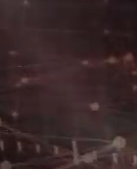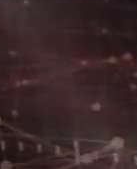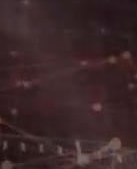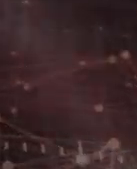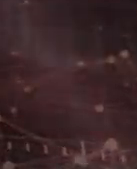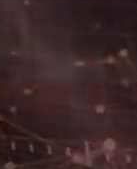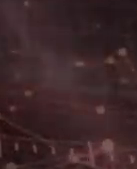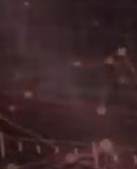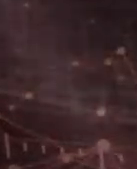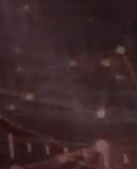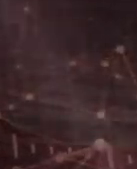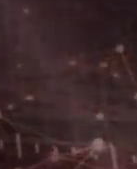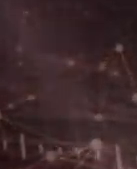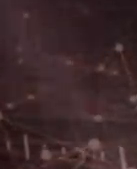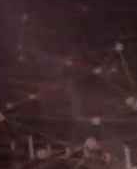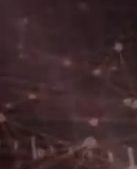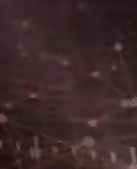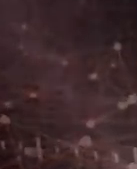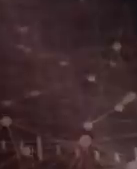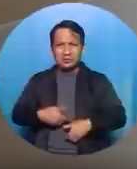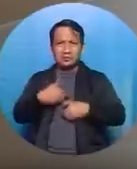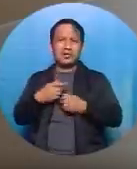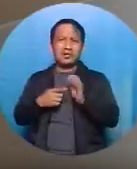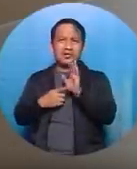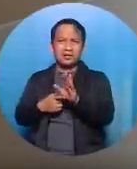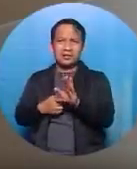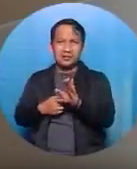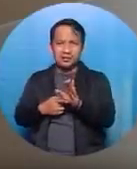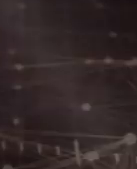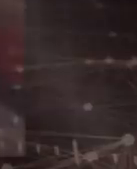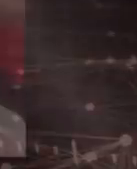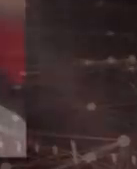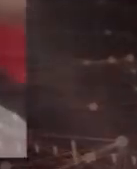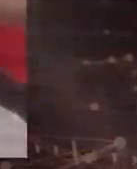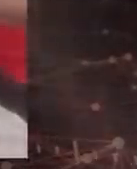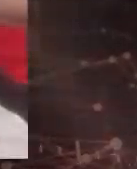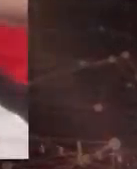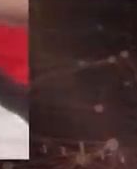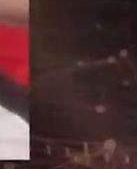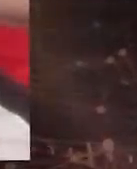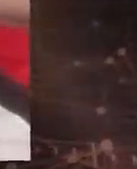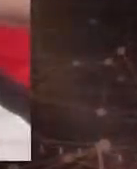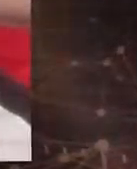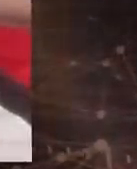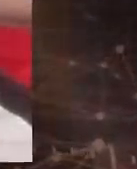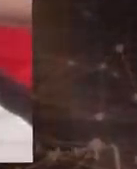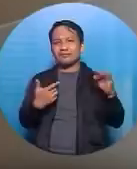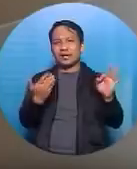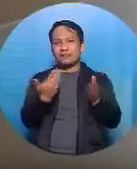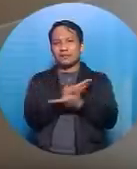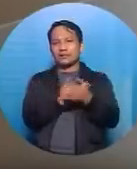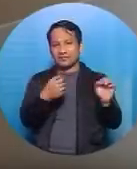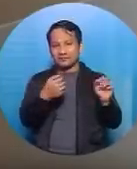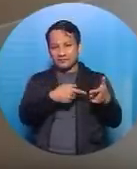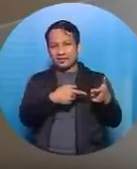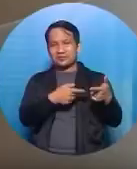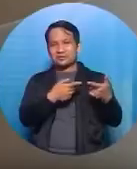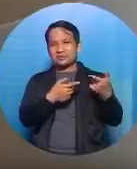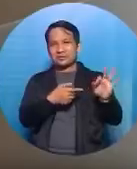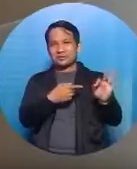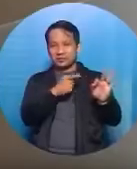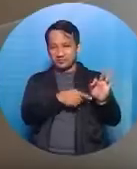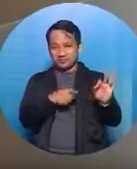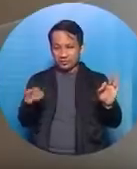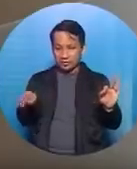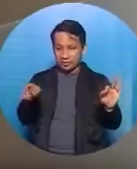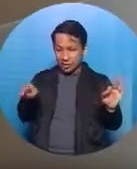Malfi, na mister ninyo, pinagmamalaki pa niya, nakabit niya itong may asawa. Opo, sir. Ako po. Okay,